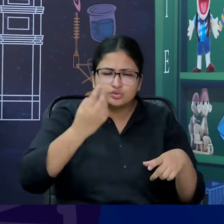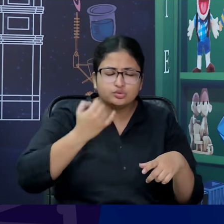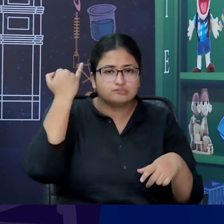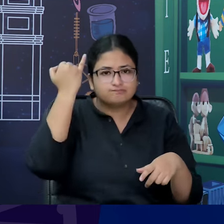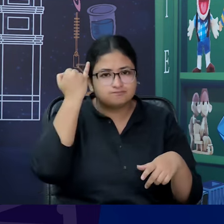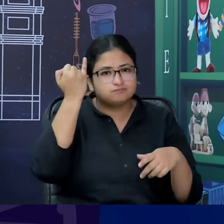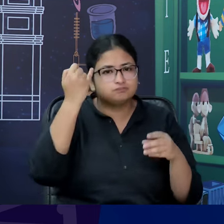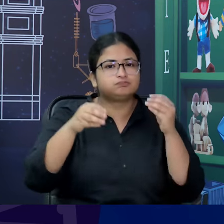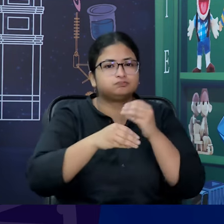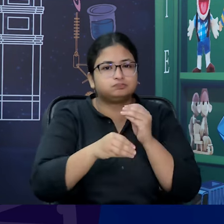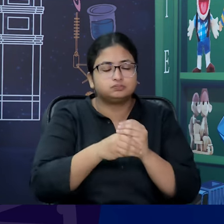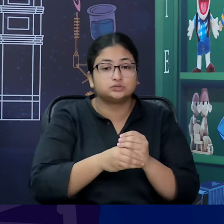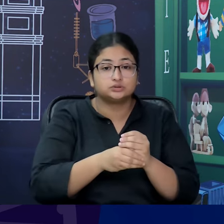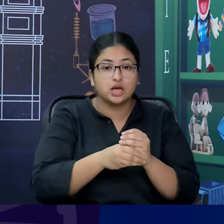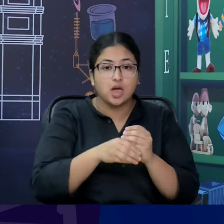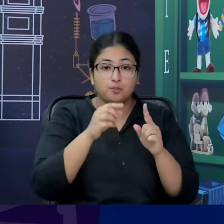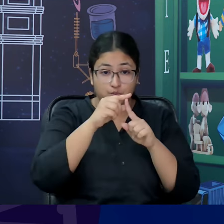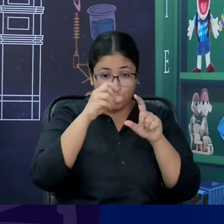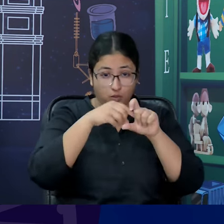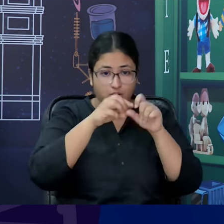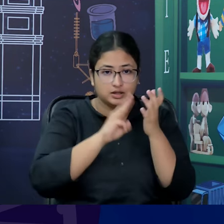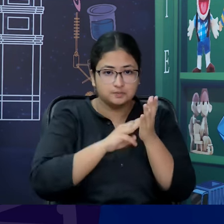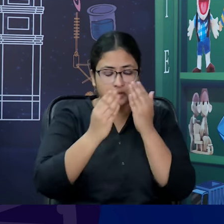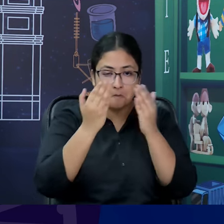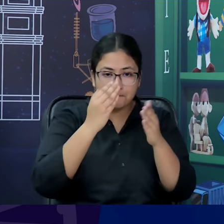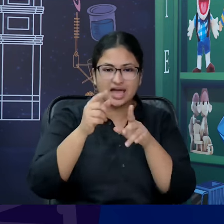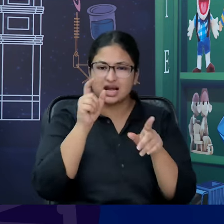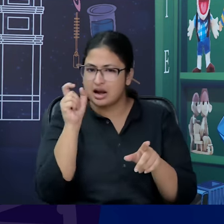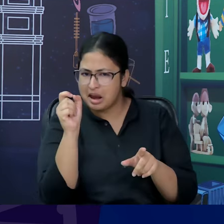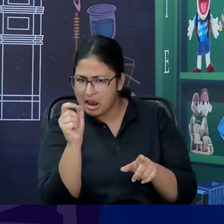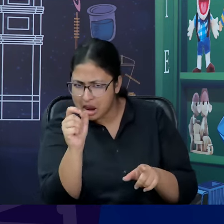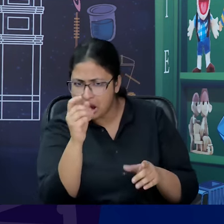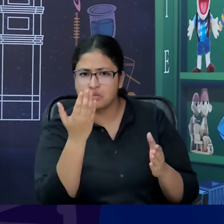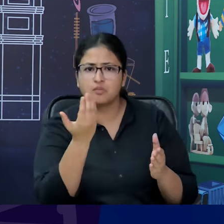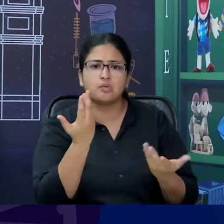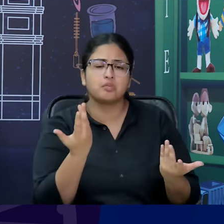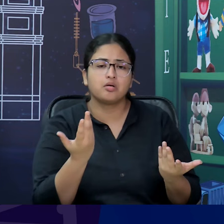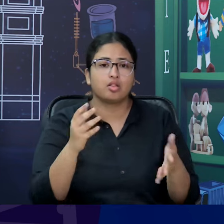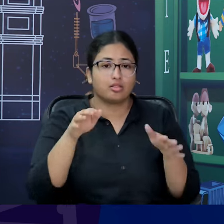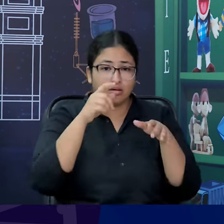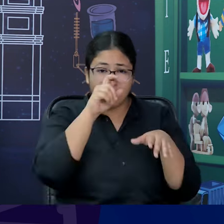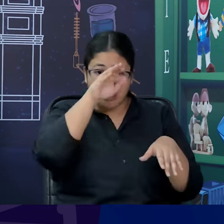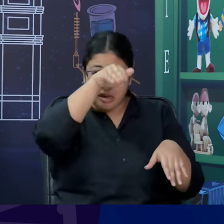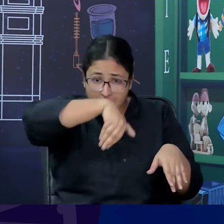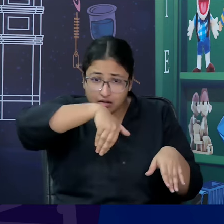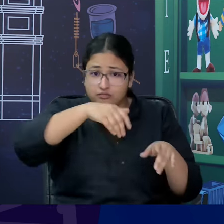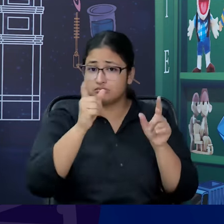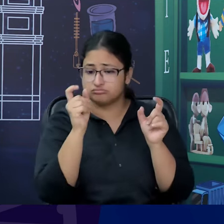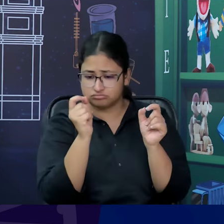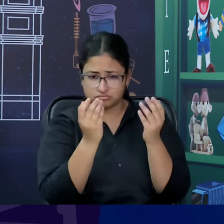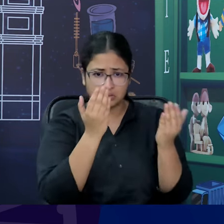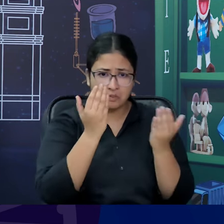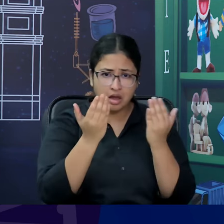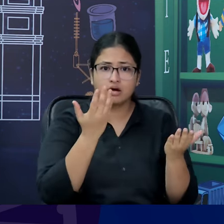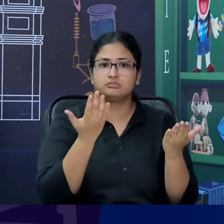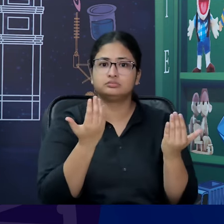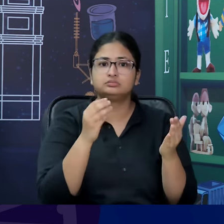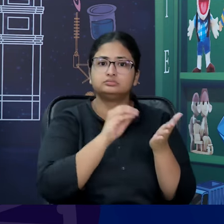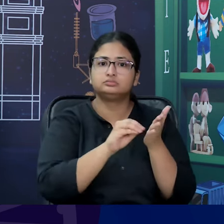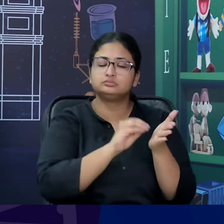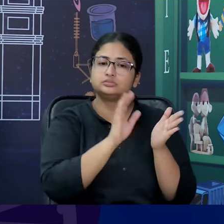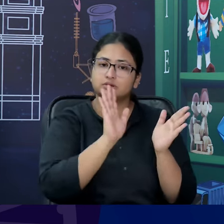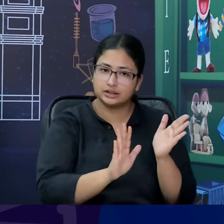कहा कविता हाथी पर भी लिखी जा सकती है है ना तो नए-नए प्रतीकों को लाए यहां कुंवर जी जो है आधुनिक युग के नई कविता